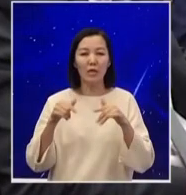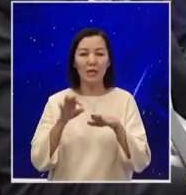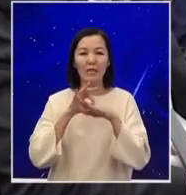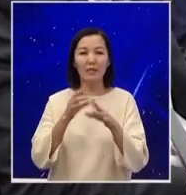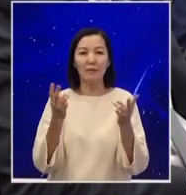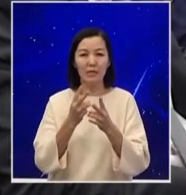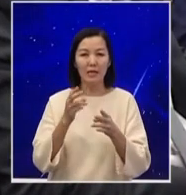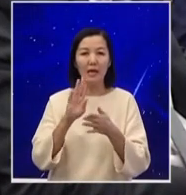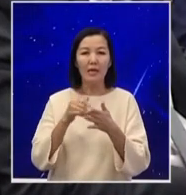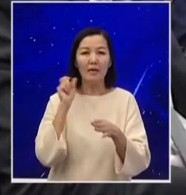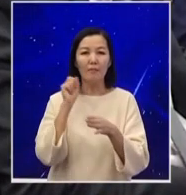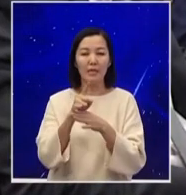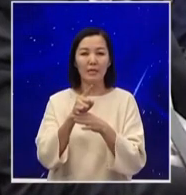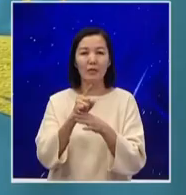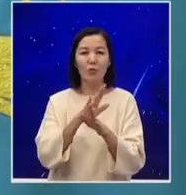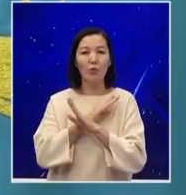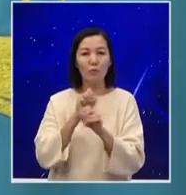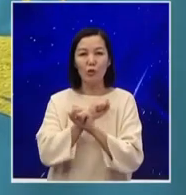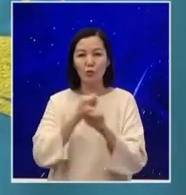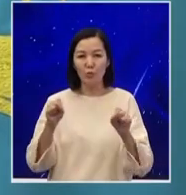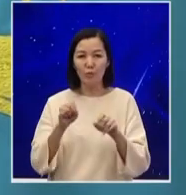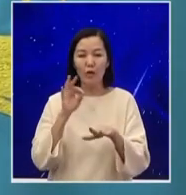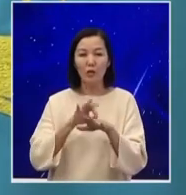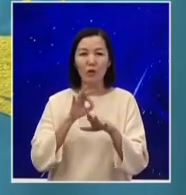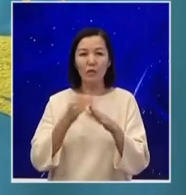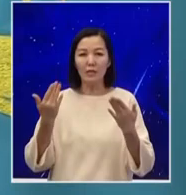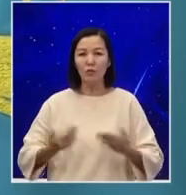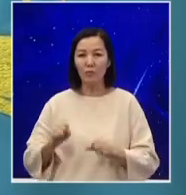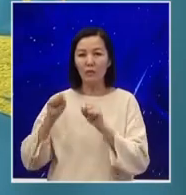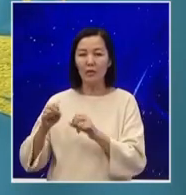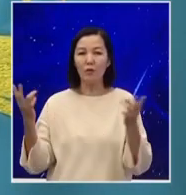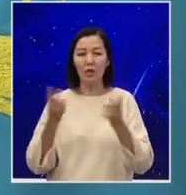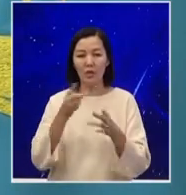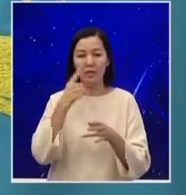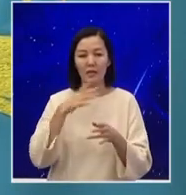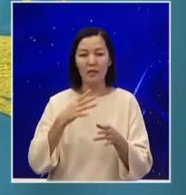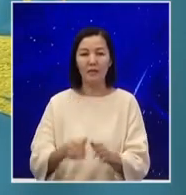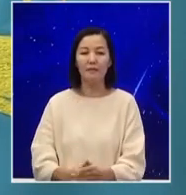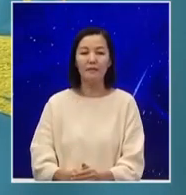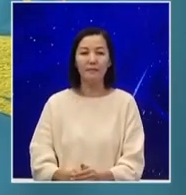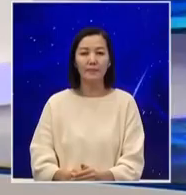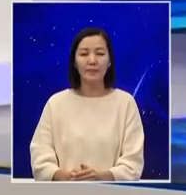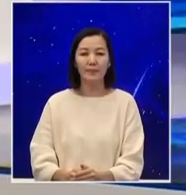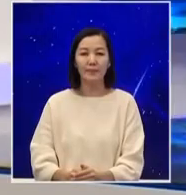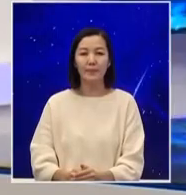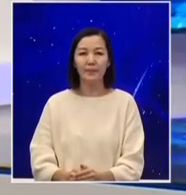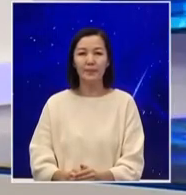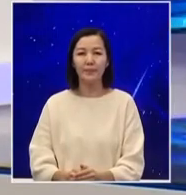ұйымдастырылуын тапсырды. Ең бастысы өлімге жол бермеу, науқастардың өмірін сақтап қалу қажеттігін айтты.